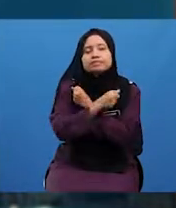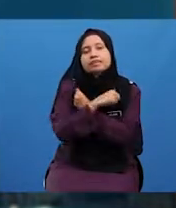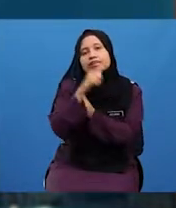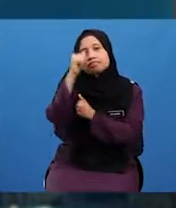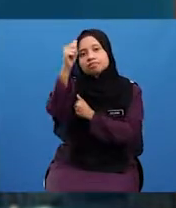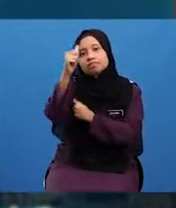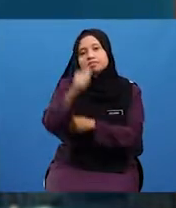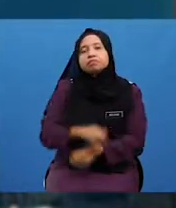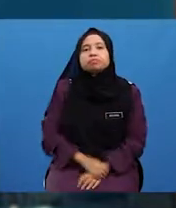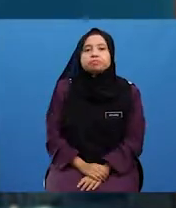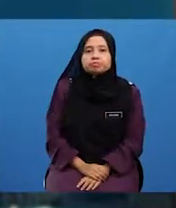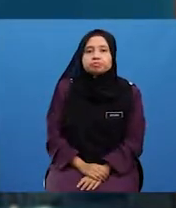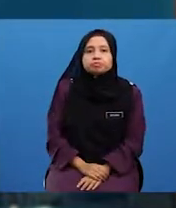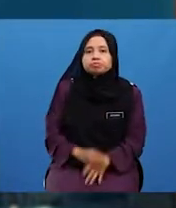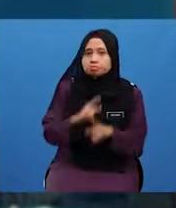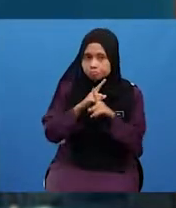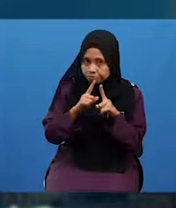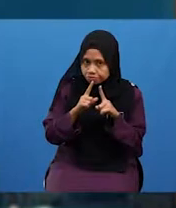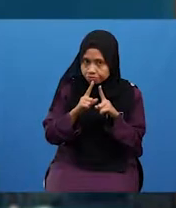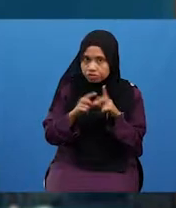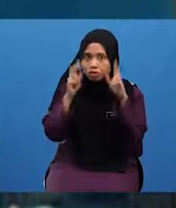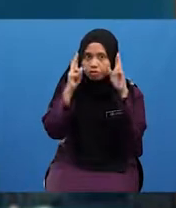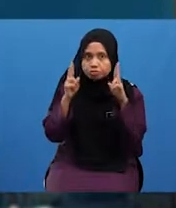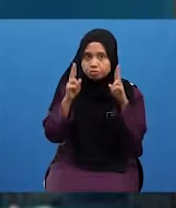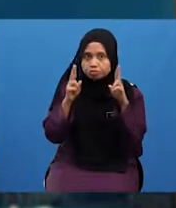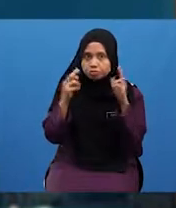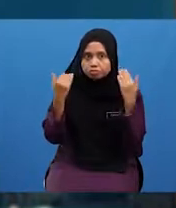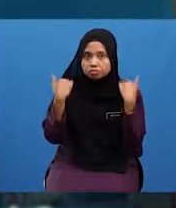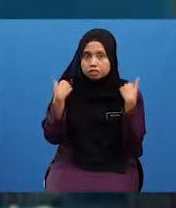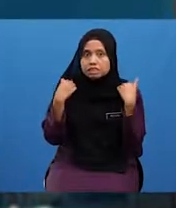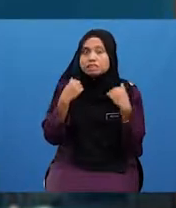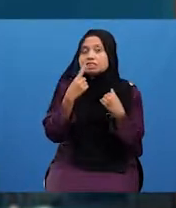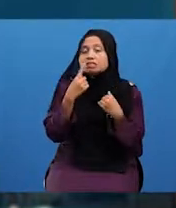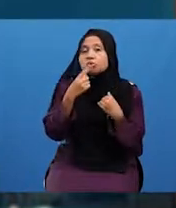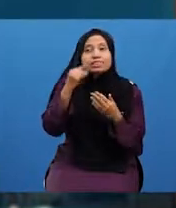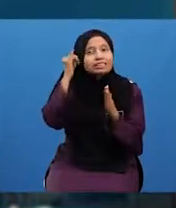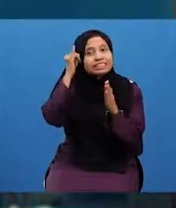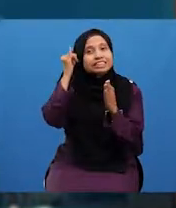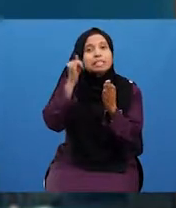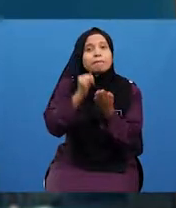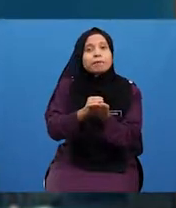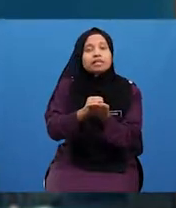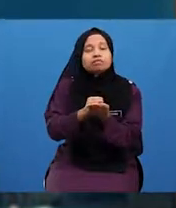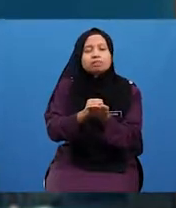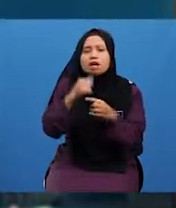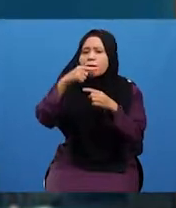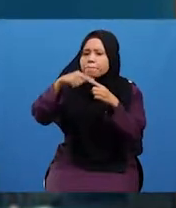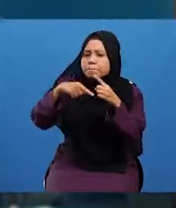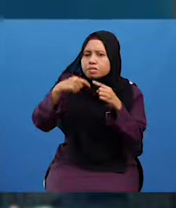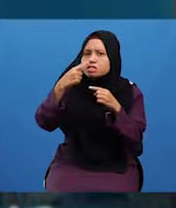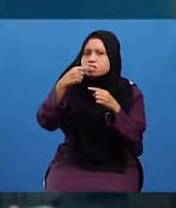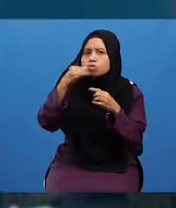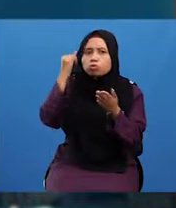Taala. Tadi ustazah ada menyebut perkataan iman. Bila sebut